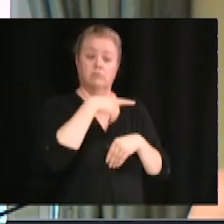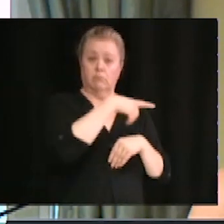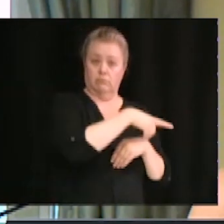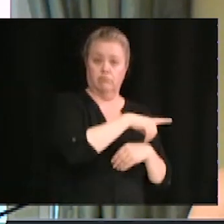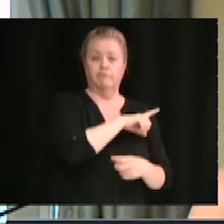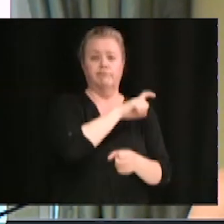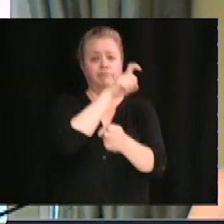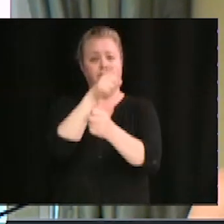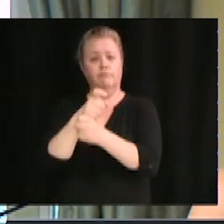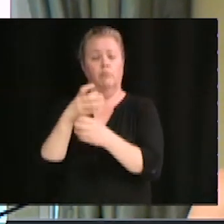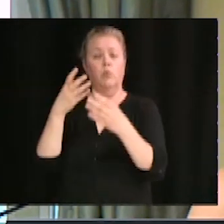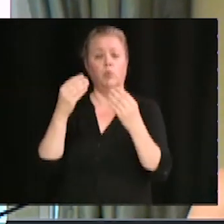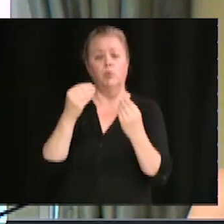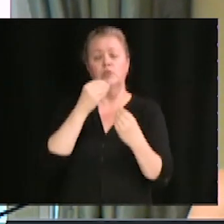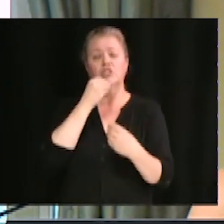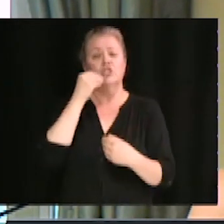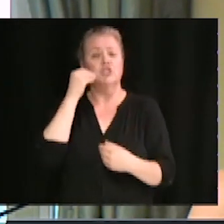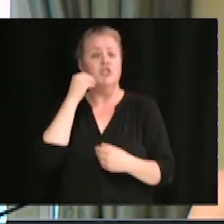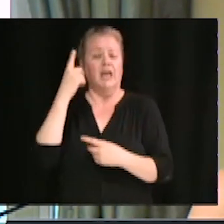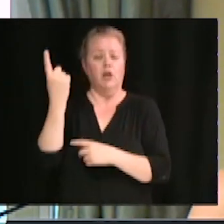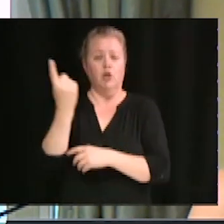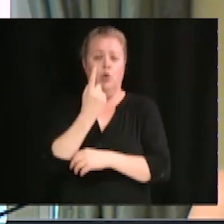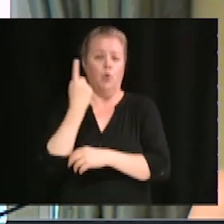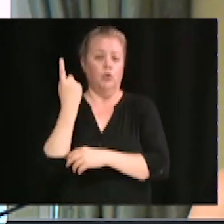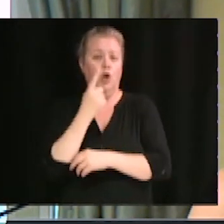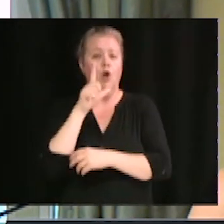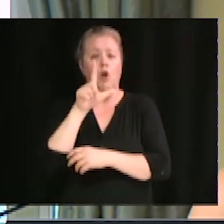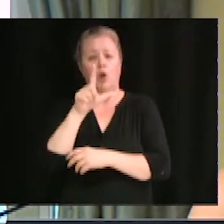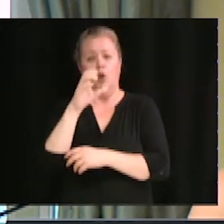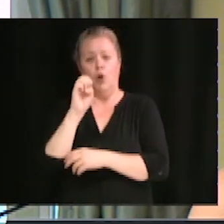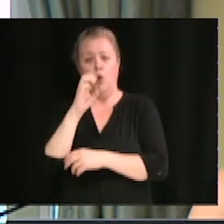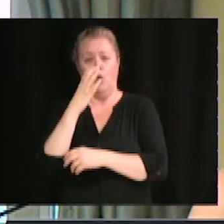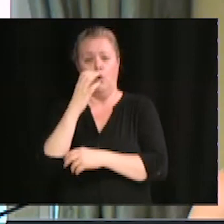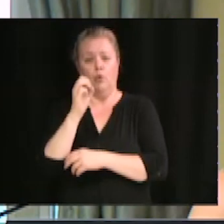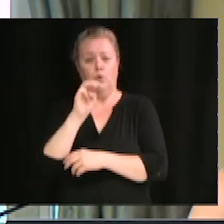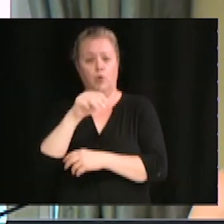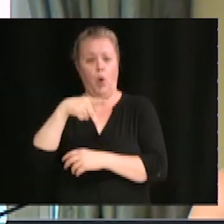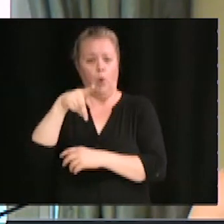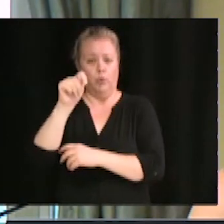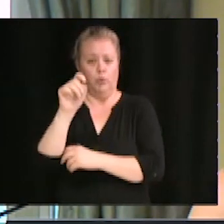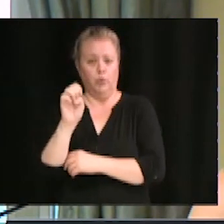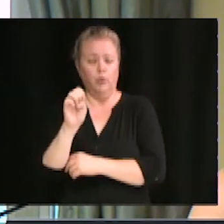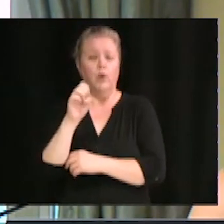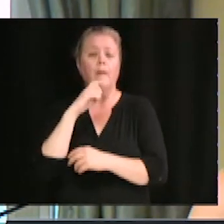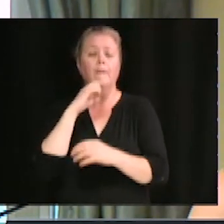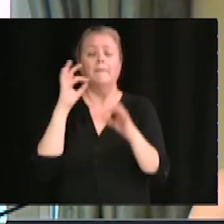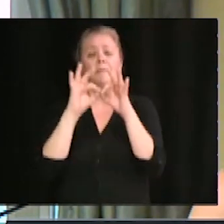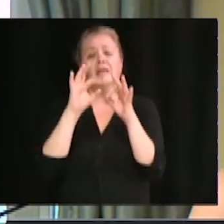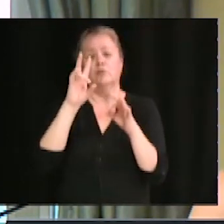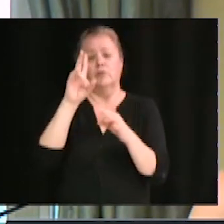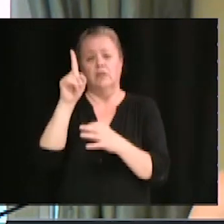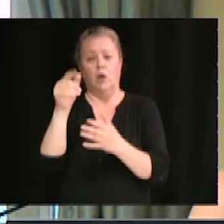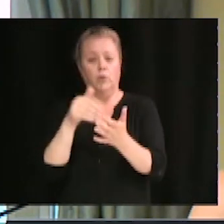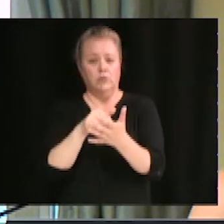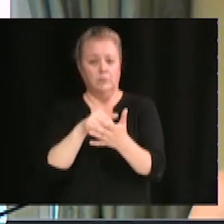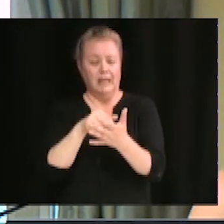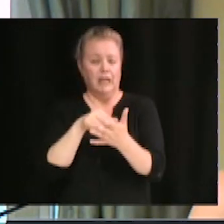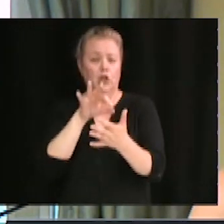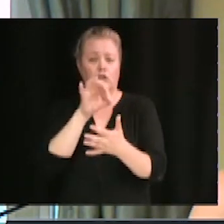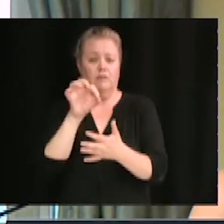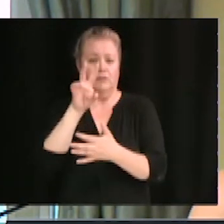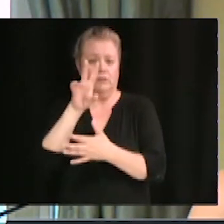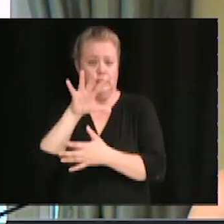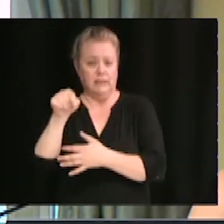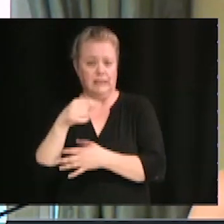chez Compteur Lecompte limité au prix de 71 375,14, comprenant l'acquisition